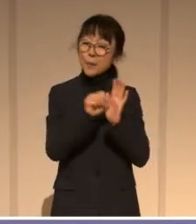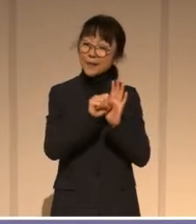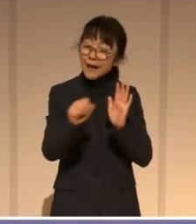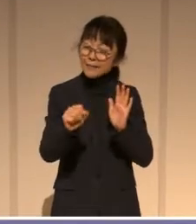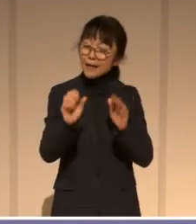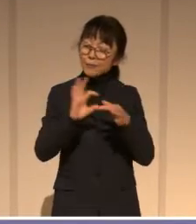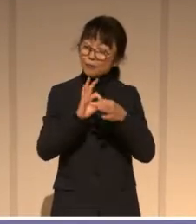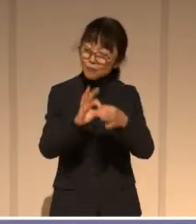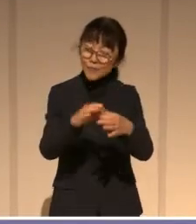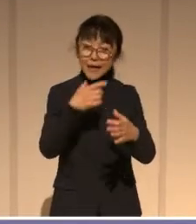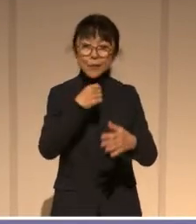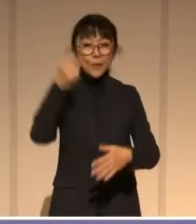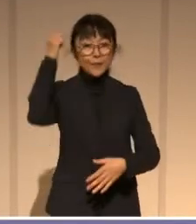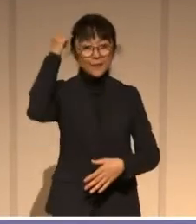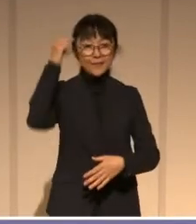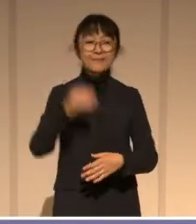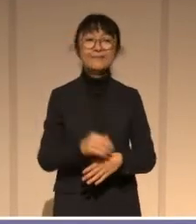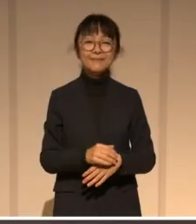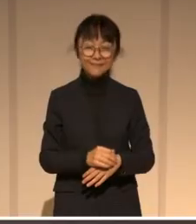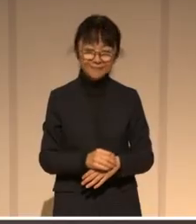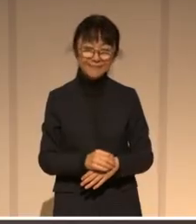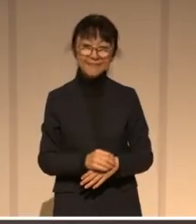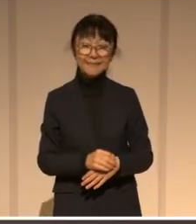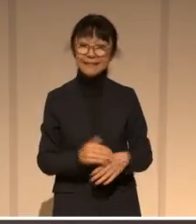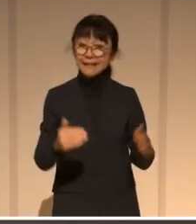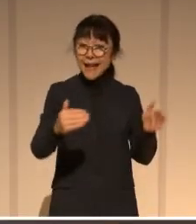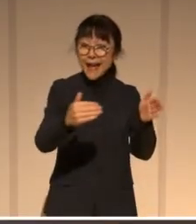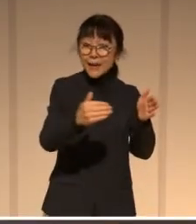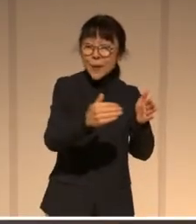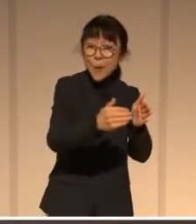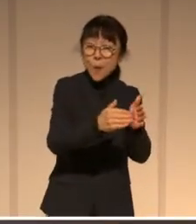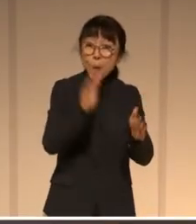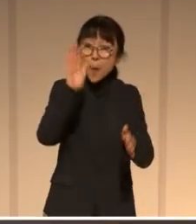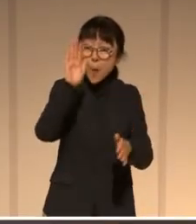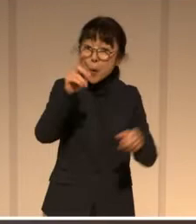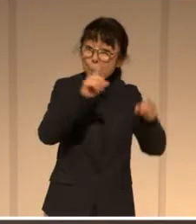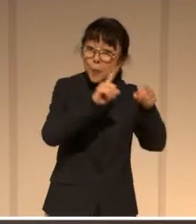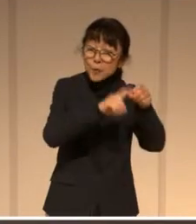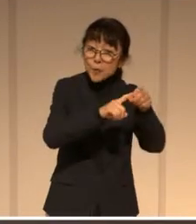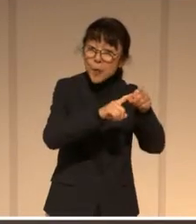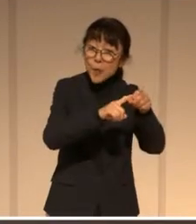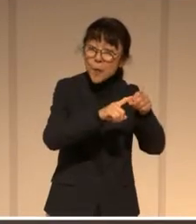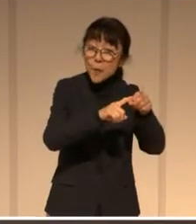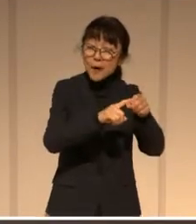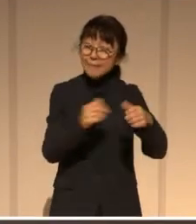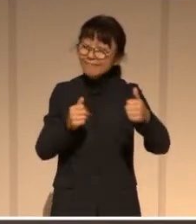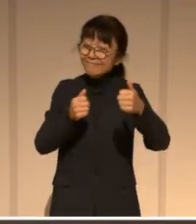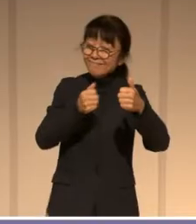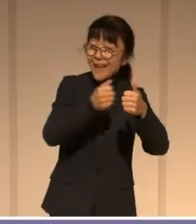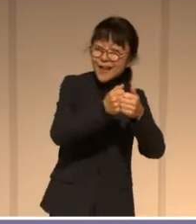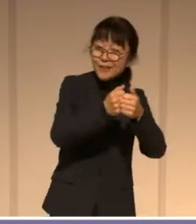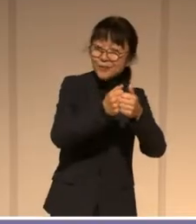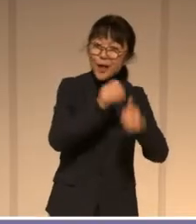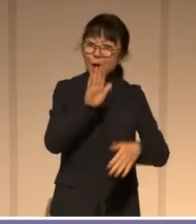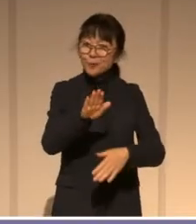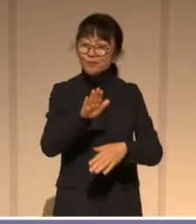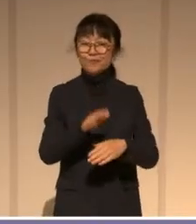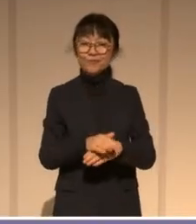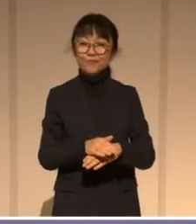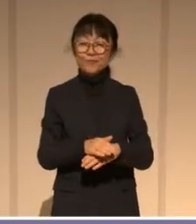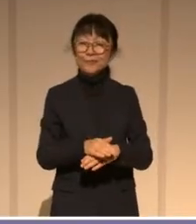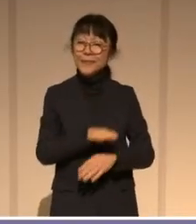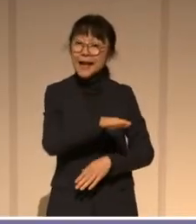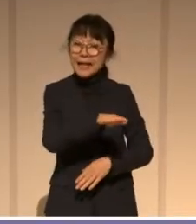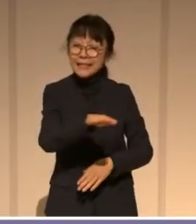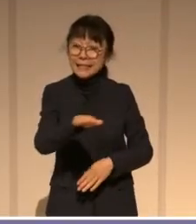思いますそしてね最後のところに今後の目標にはチャレンジすることとありますのでここまでで